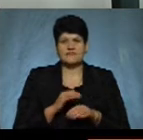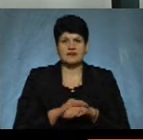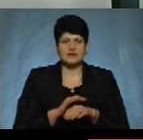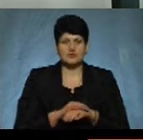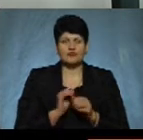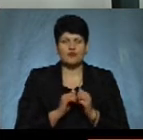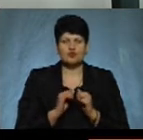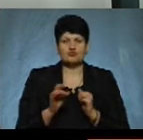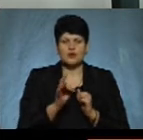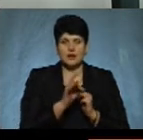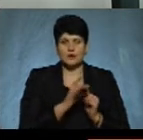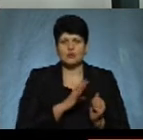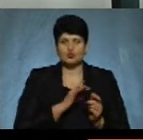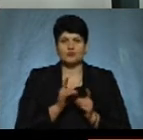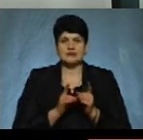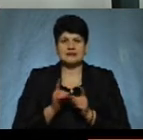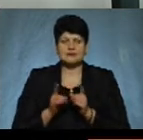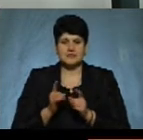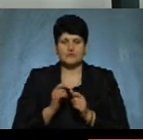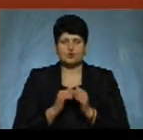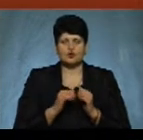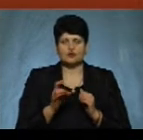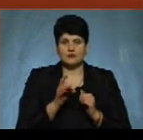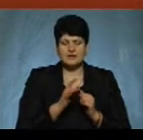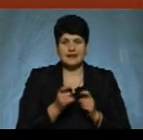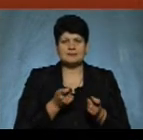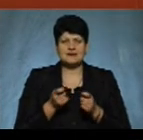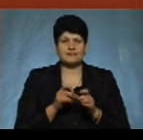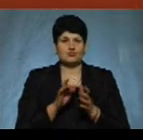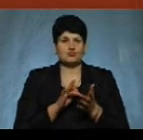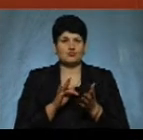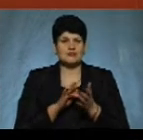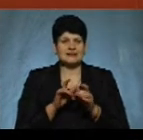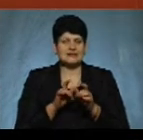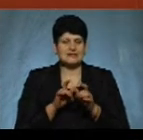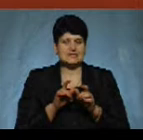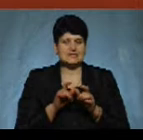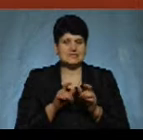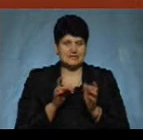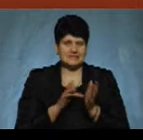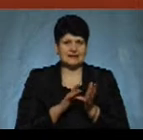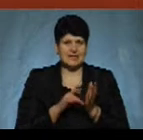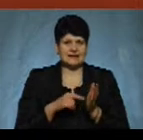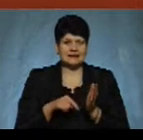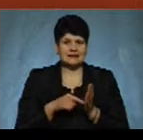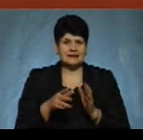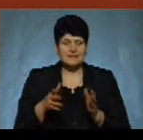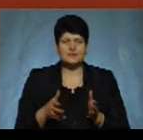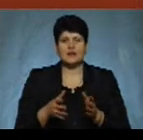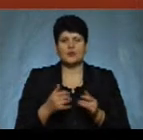кожному регіоні вже пройшли такі зміни, в кожному районі адміністративного центру. І зараз в нас